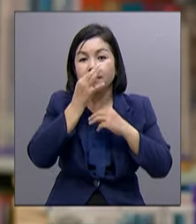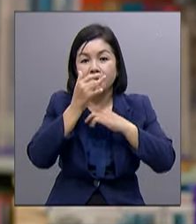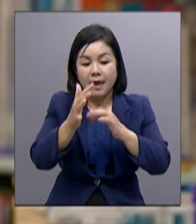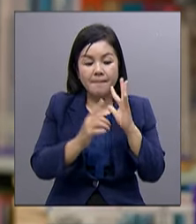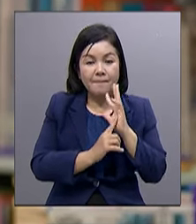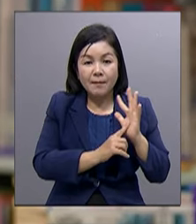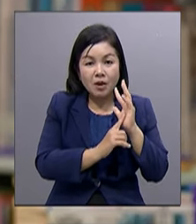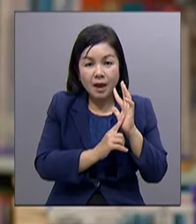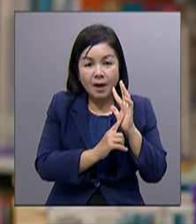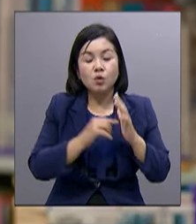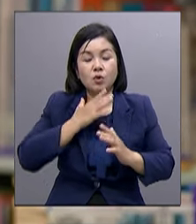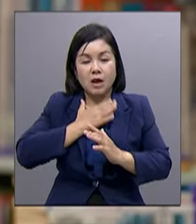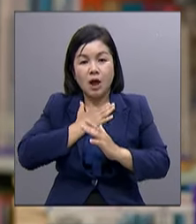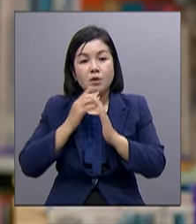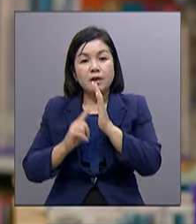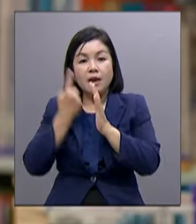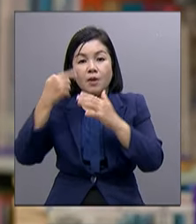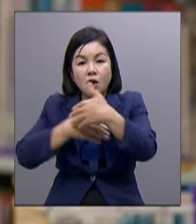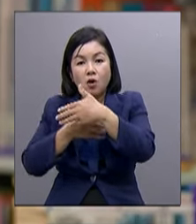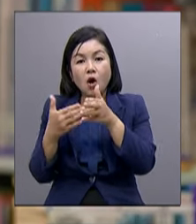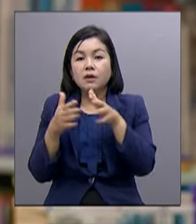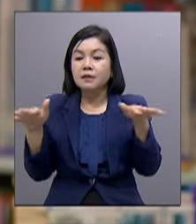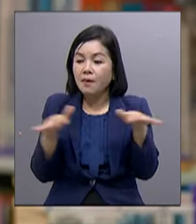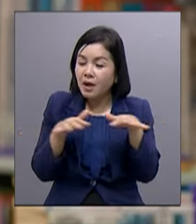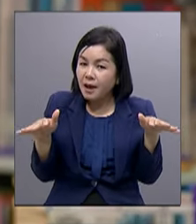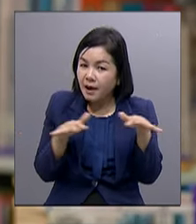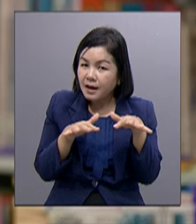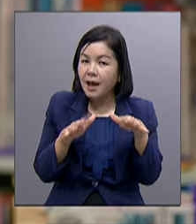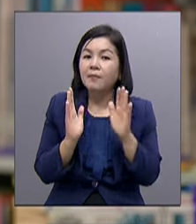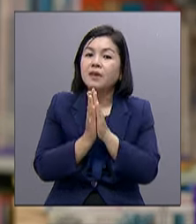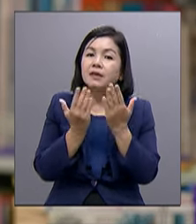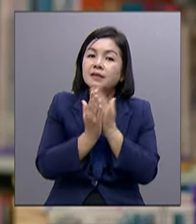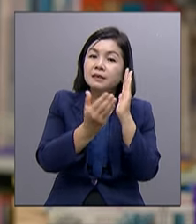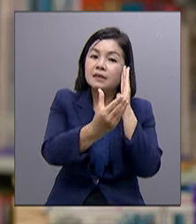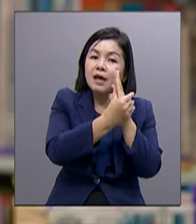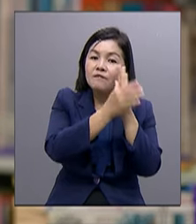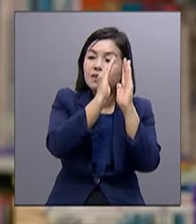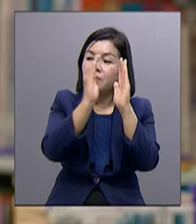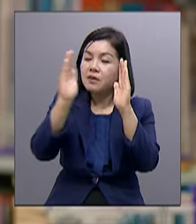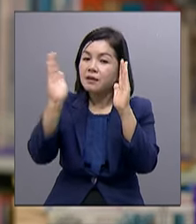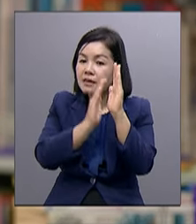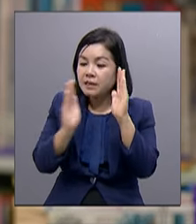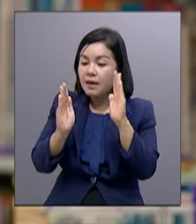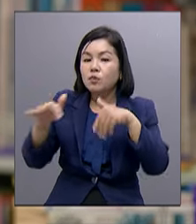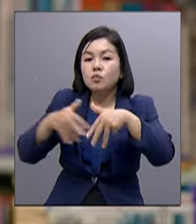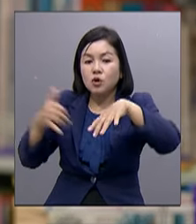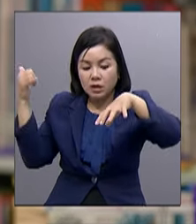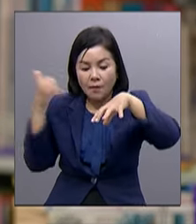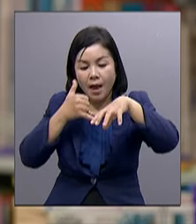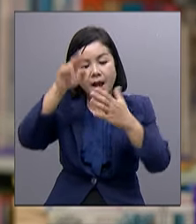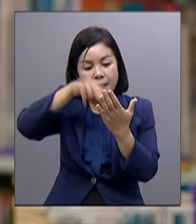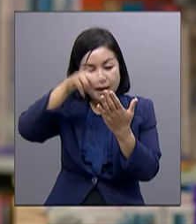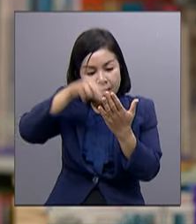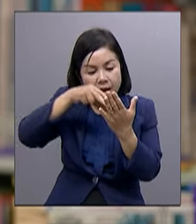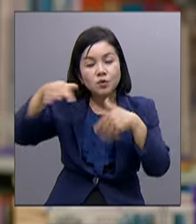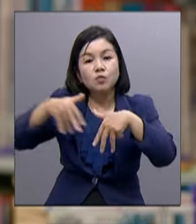จากเริ่มต้นเลยก็คือจะเป็นห้องสมุดธรรมดาที่อาจจะมีแค่หนังสือที่ให้ผู้ใช้บริการเนี่ยหรือประชาชน